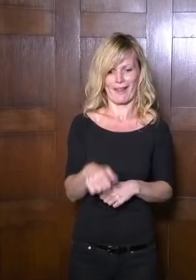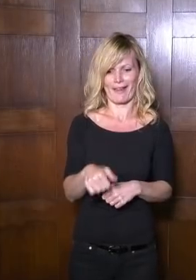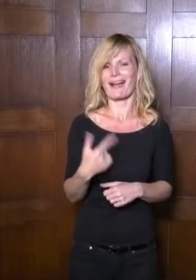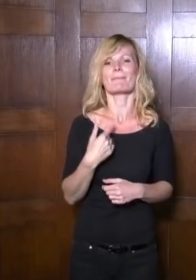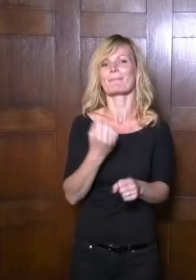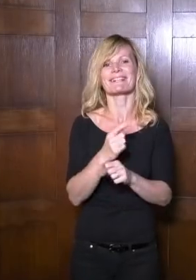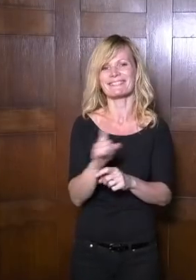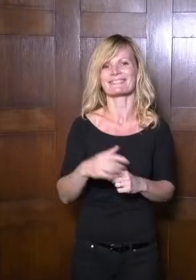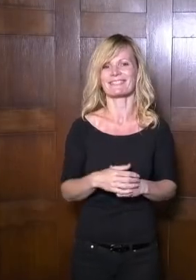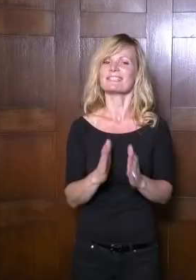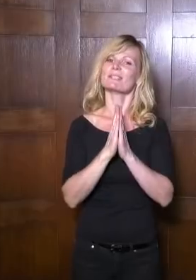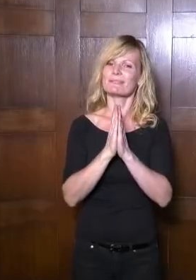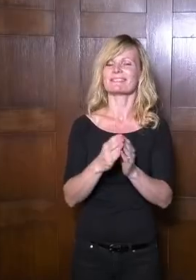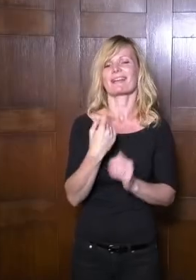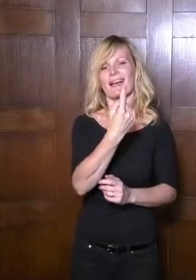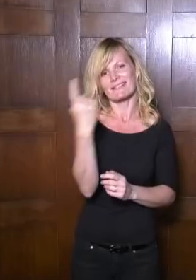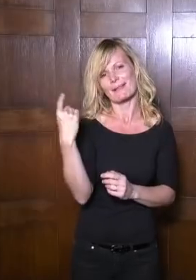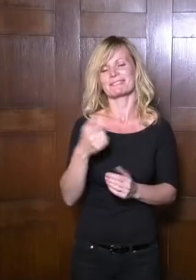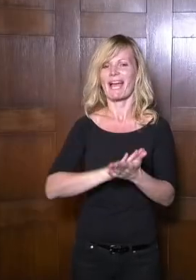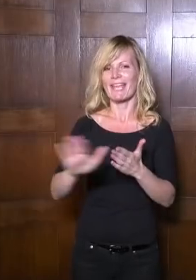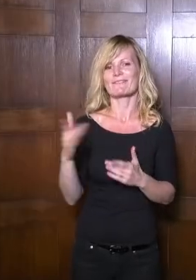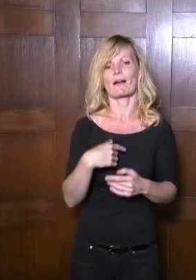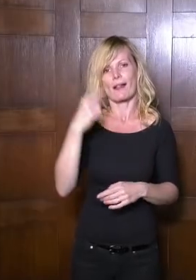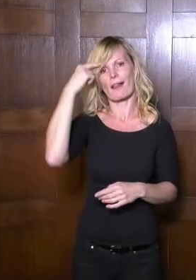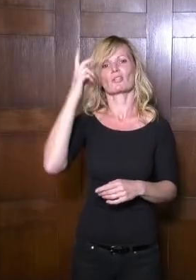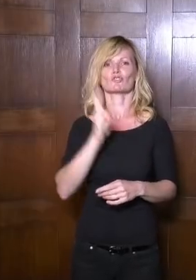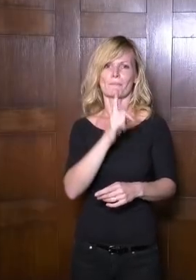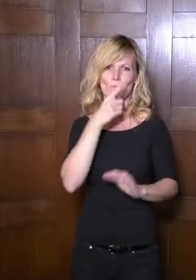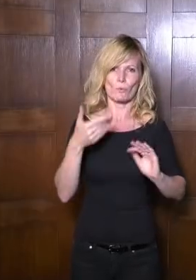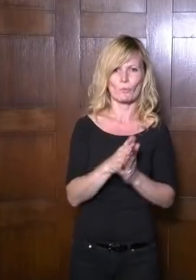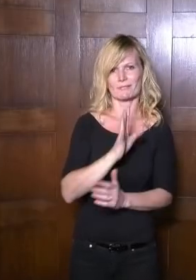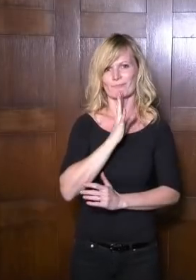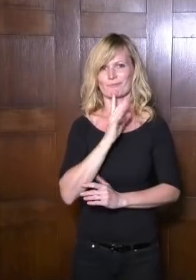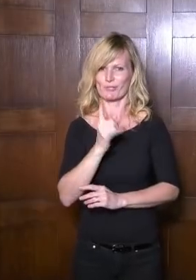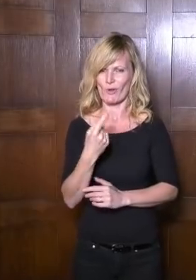tun. Ich bitte Sie einfach, sich selbst ein bisschen daran zu erinnern.